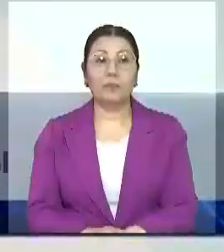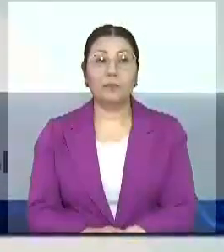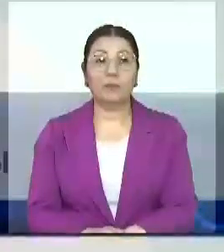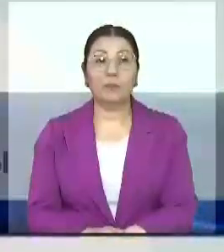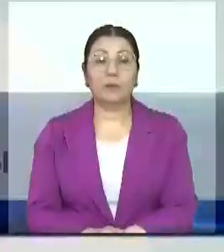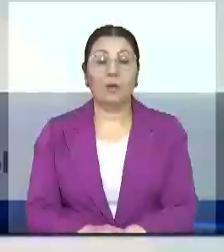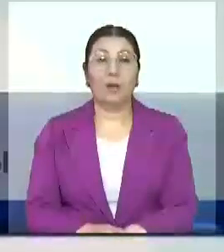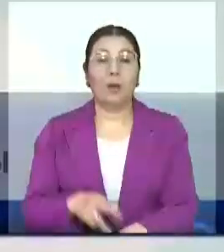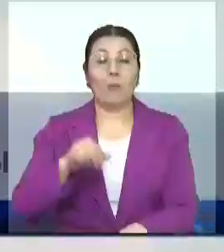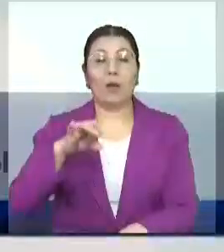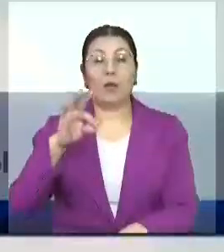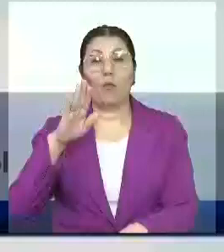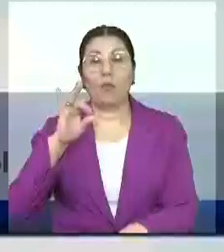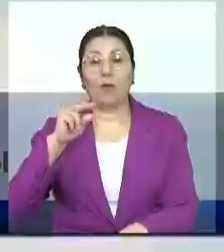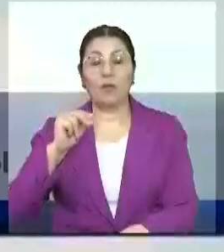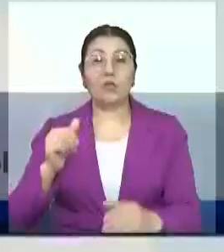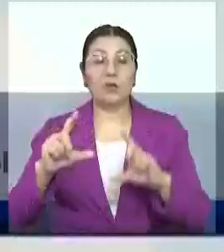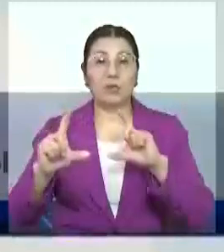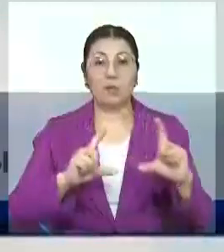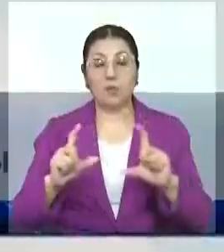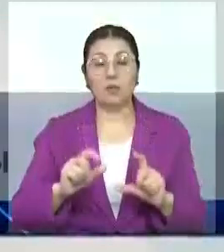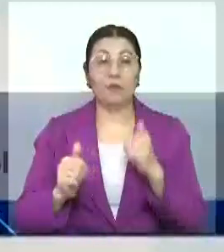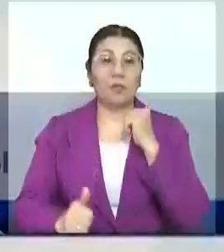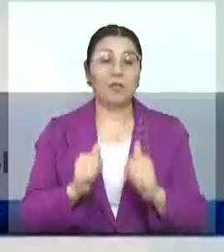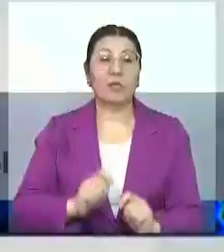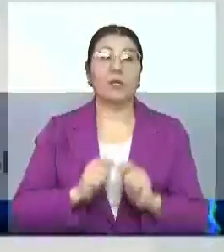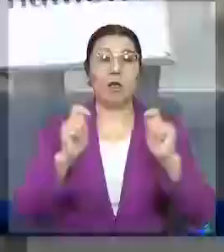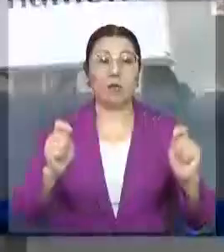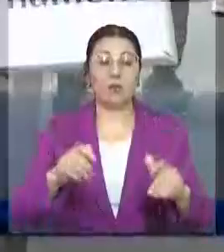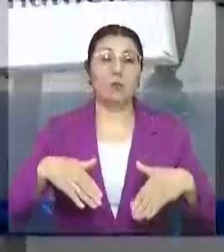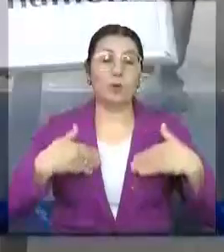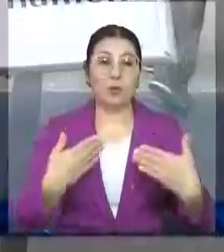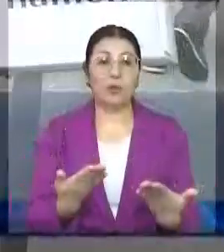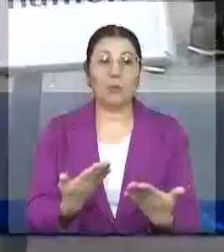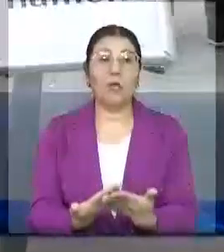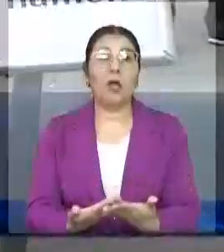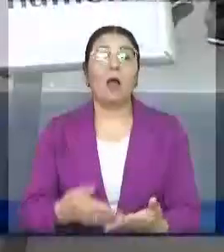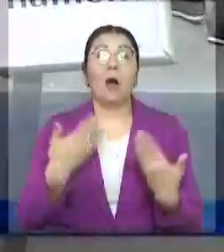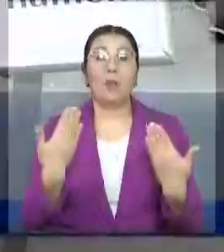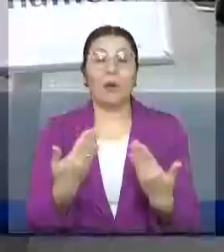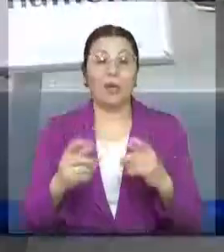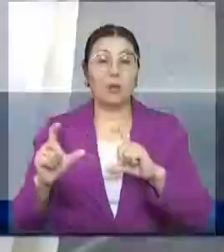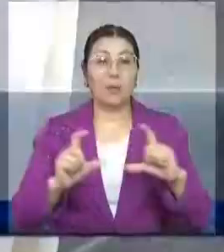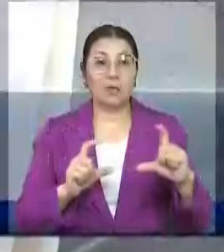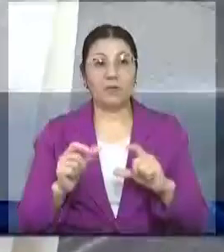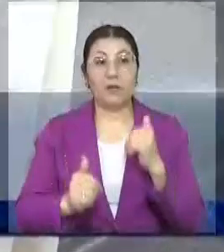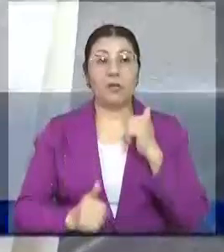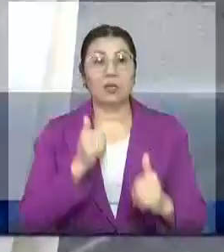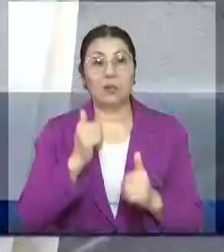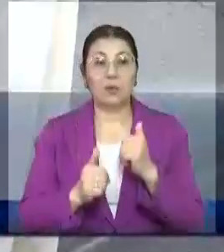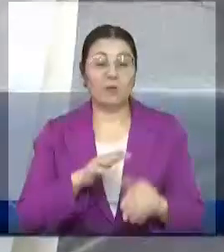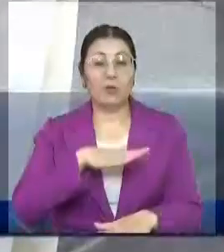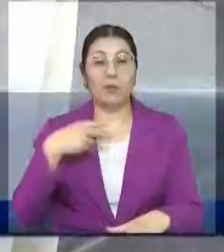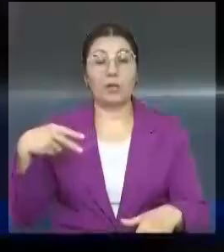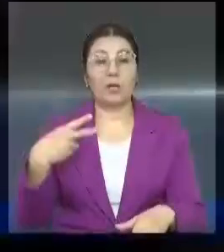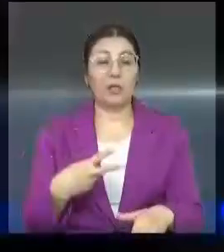Дворкович турнирі, шахмат турнирі ашылуымен шын жүректен құттықтаймын. Турнир биыл шаршы тақта шеңберлеріне тола. Олардың көшін